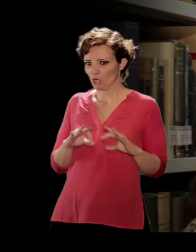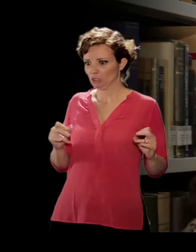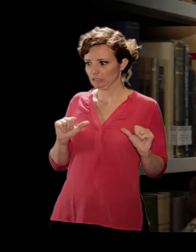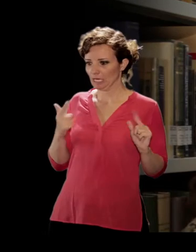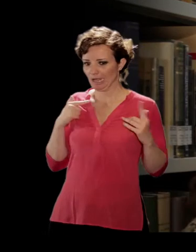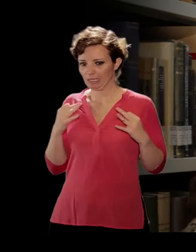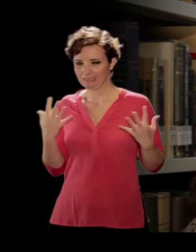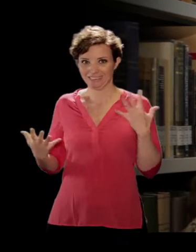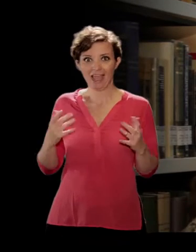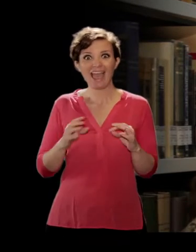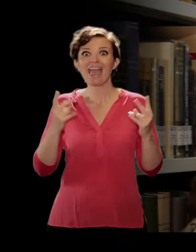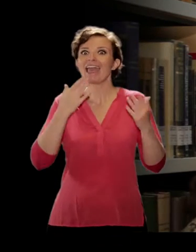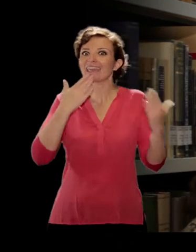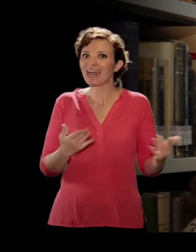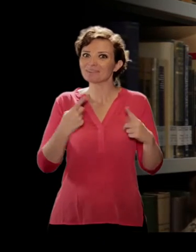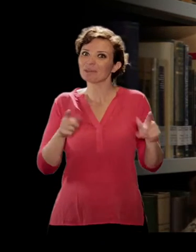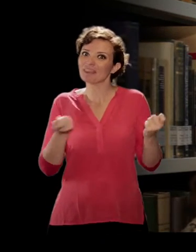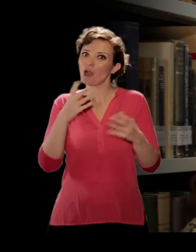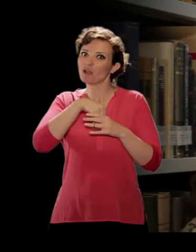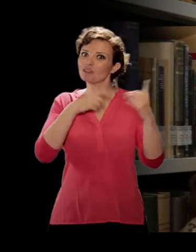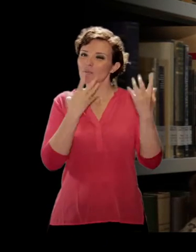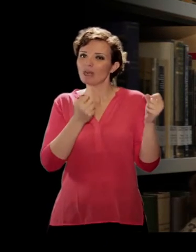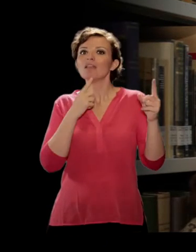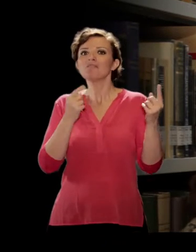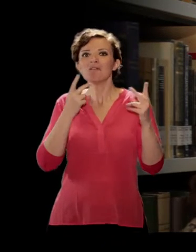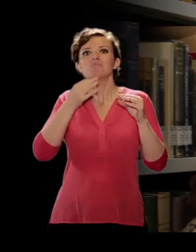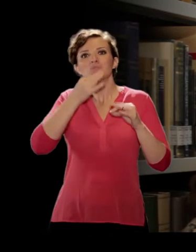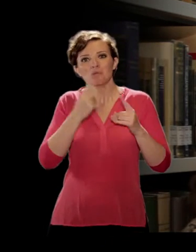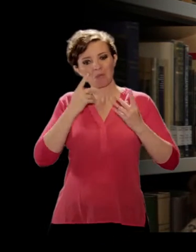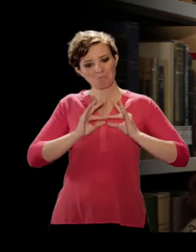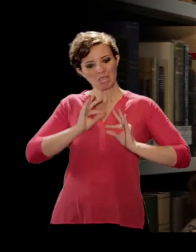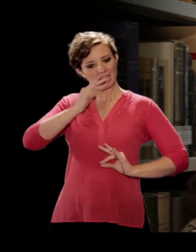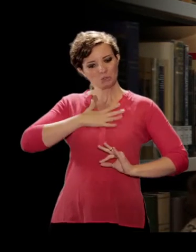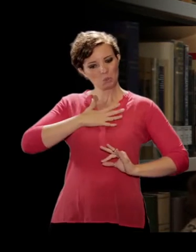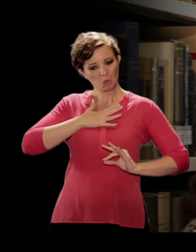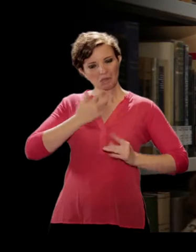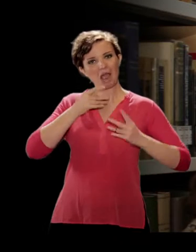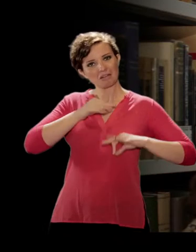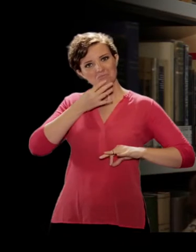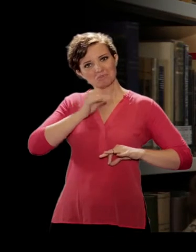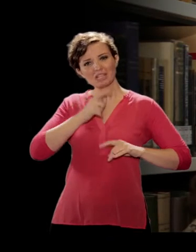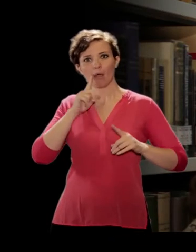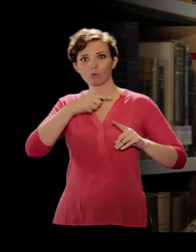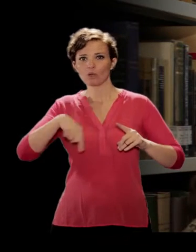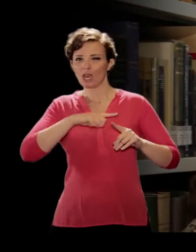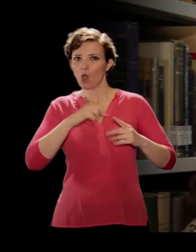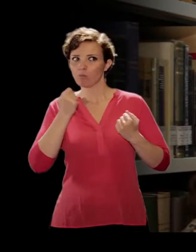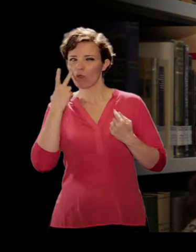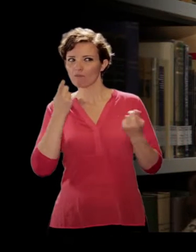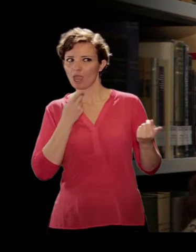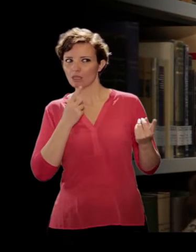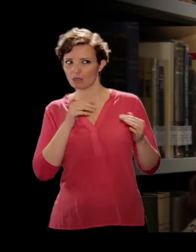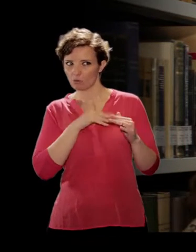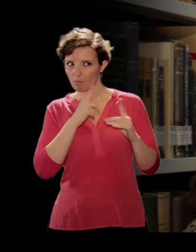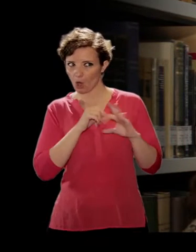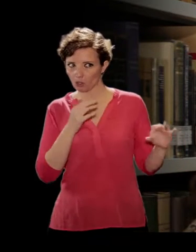competenze. Attraverso questa esperienza hanno modo di misurarsi, hanno modo di misurare anche noi, o quantomeno la formazione che gli abbiamo proposto fino a